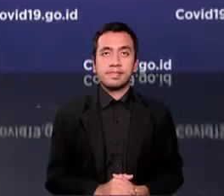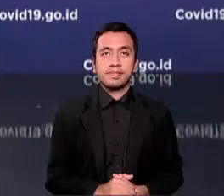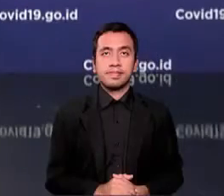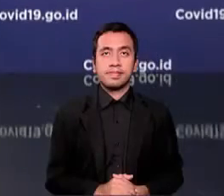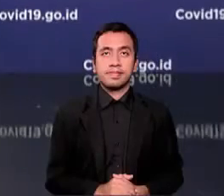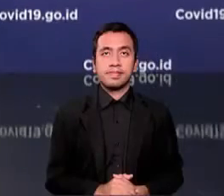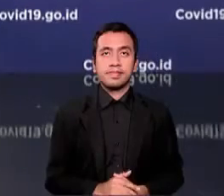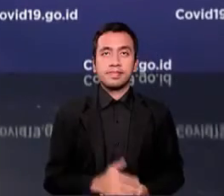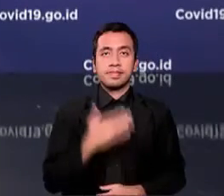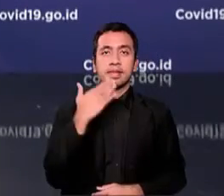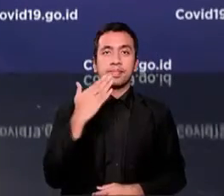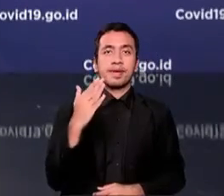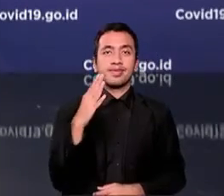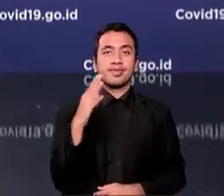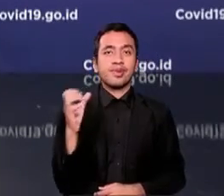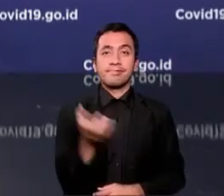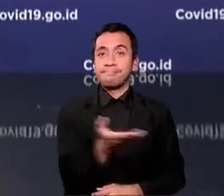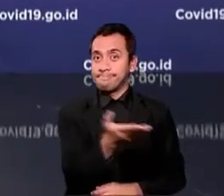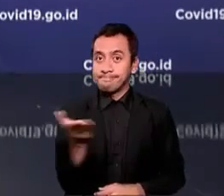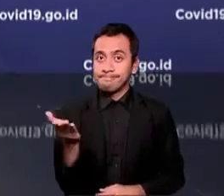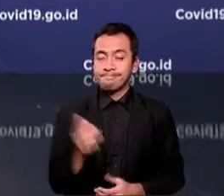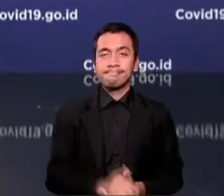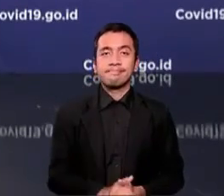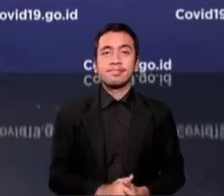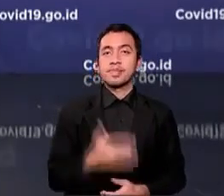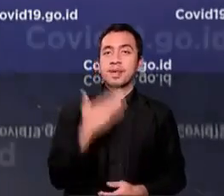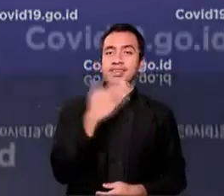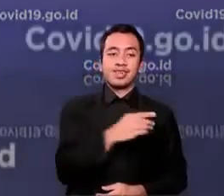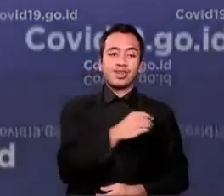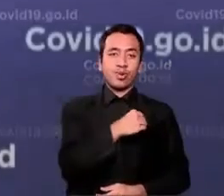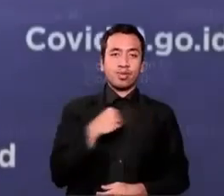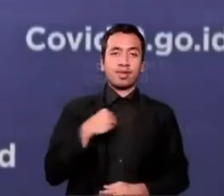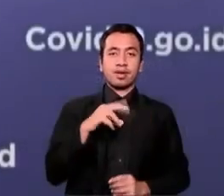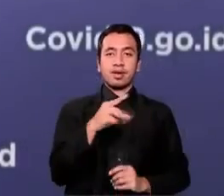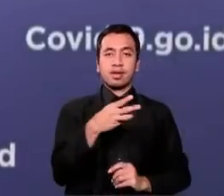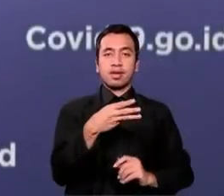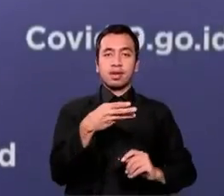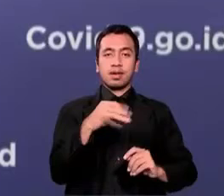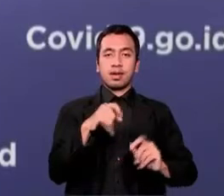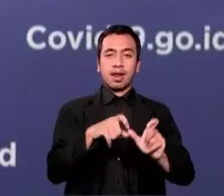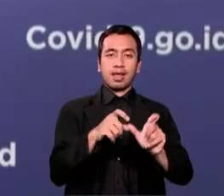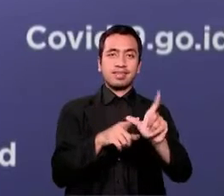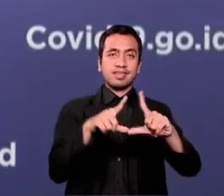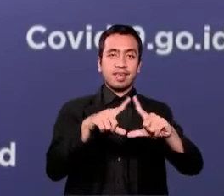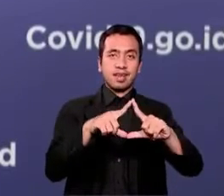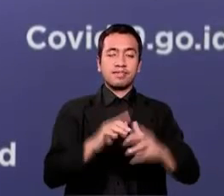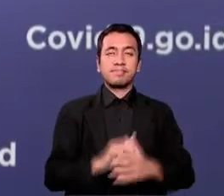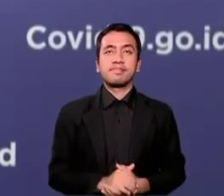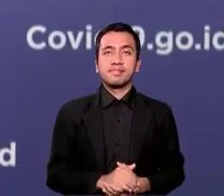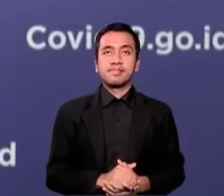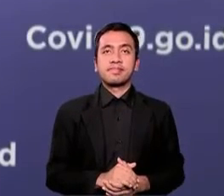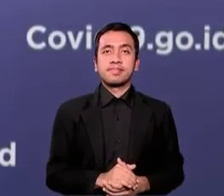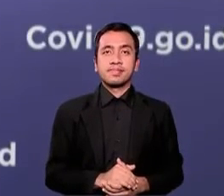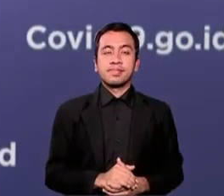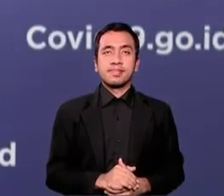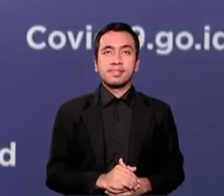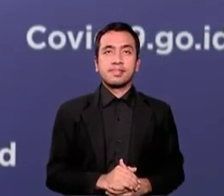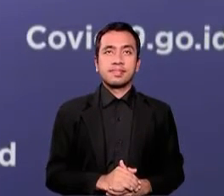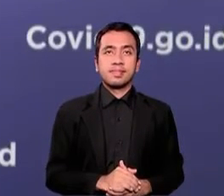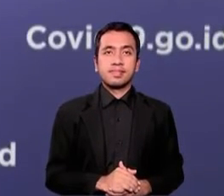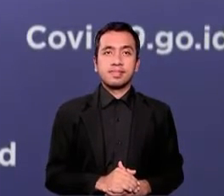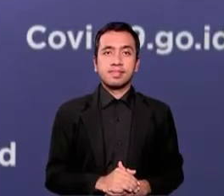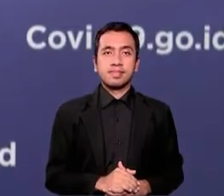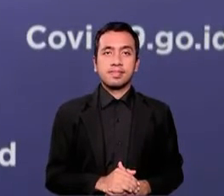selamat sore saudara sekalian terima kasih Dokter Reisa hari ini kita sudah Mengawali dengan